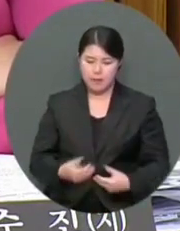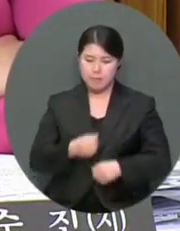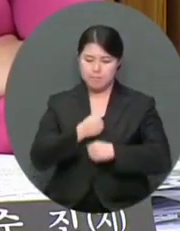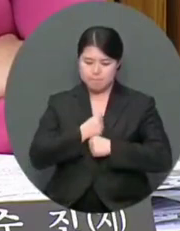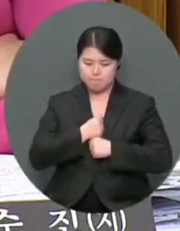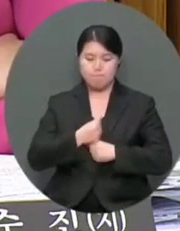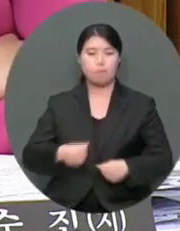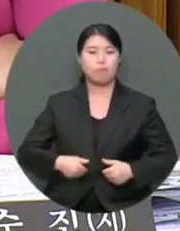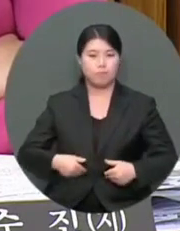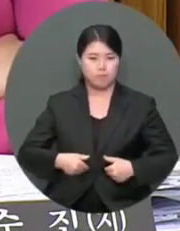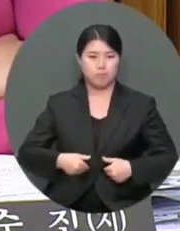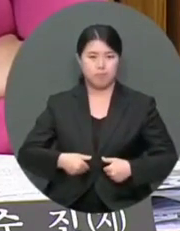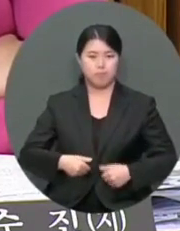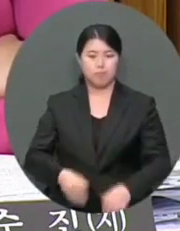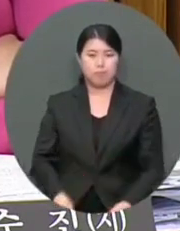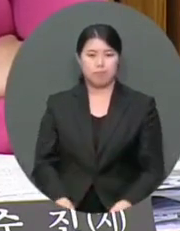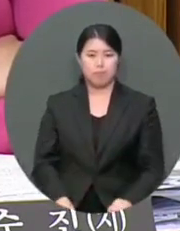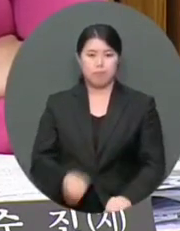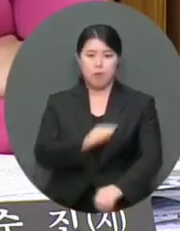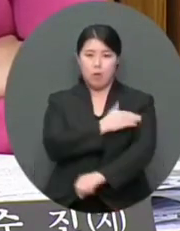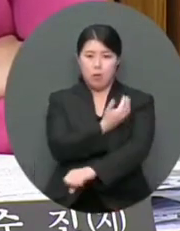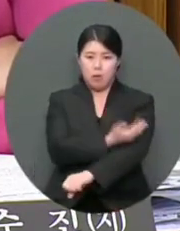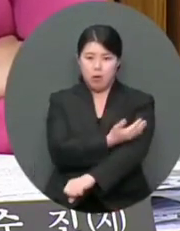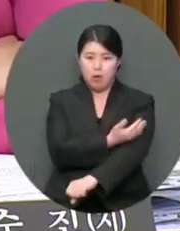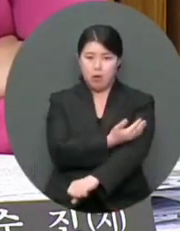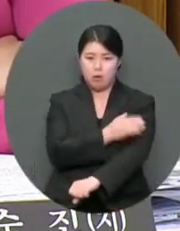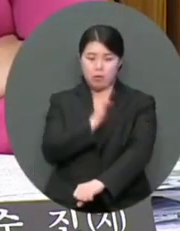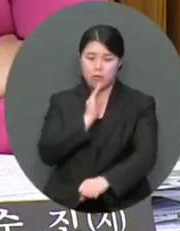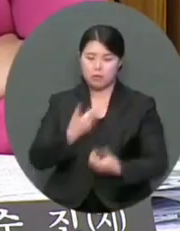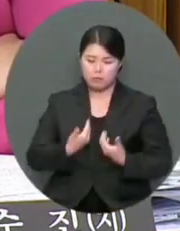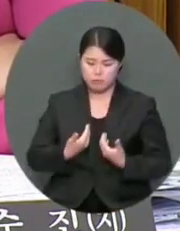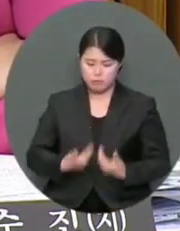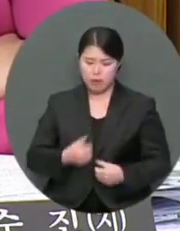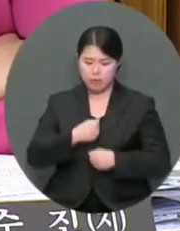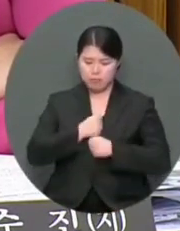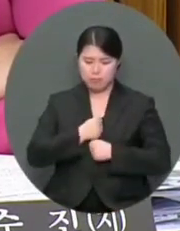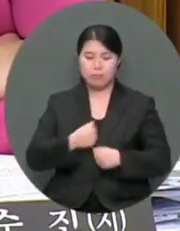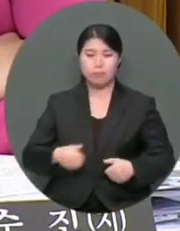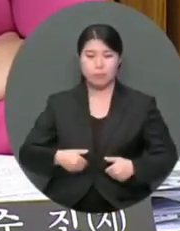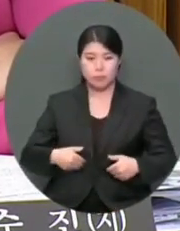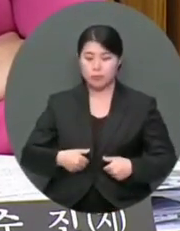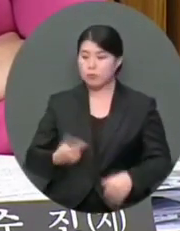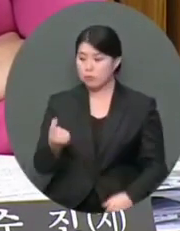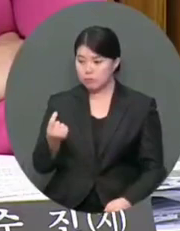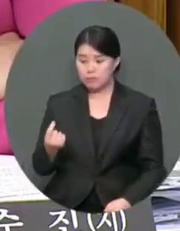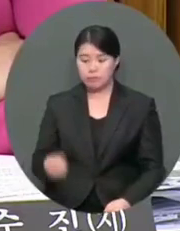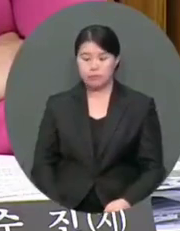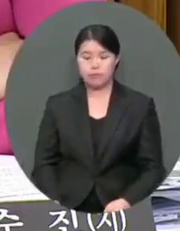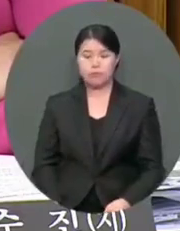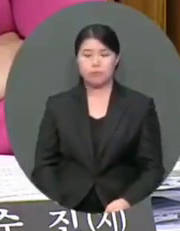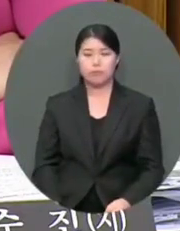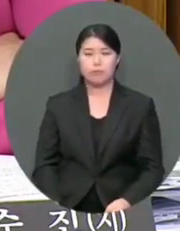됩니다. 권력을 최대한 절제를 해야죠. 예, 그렇습니다. 그래서